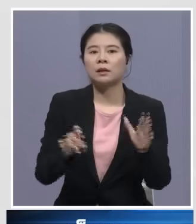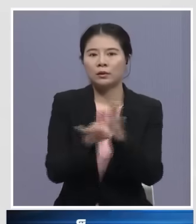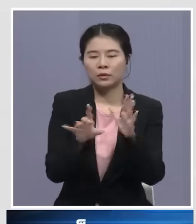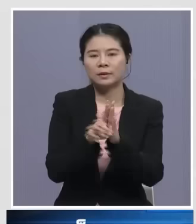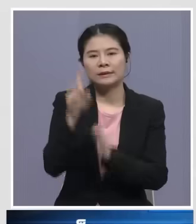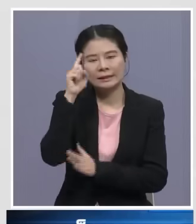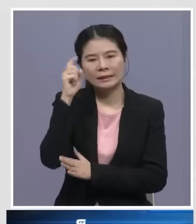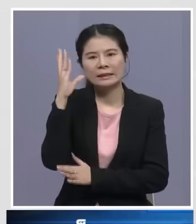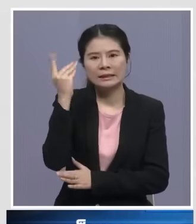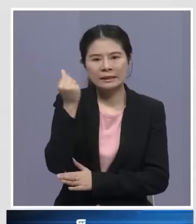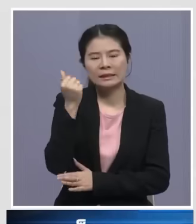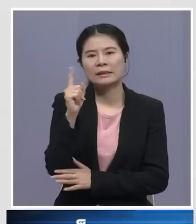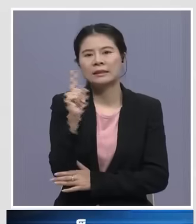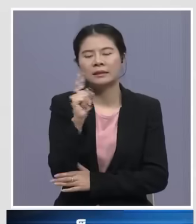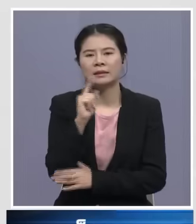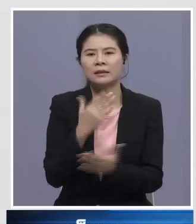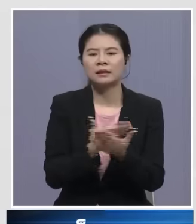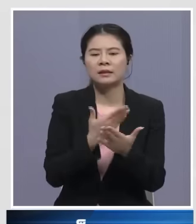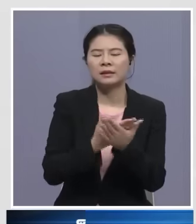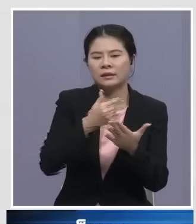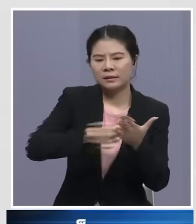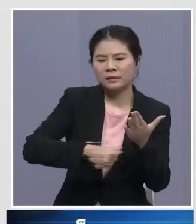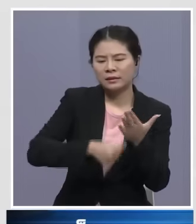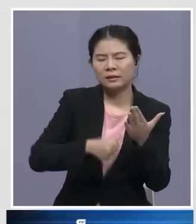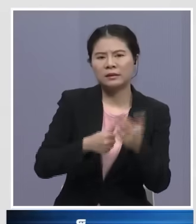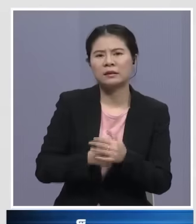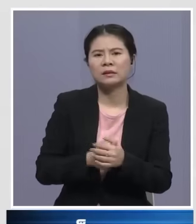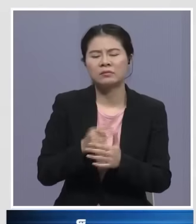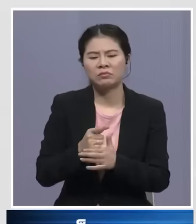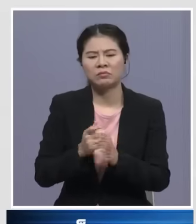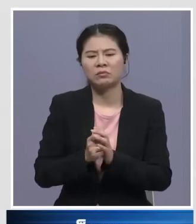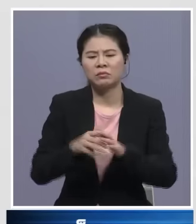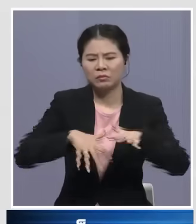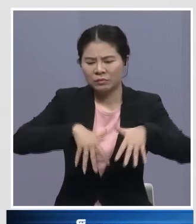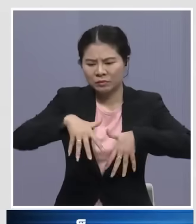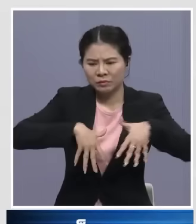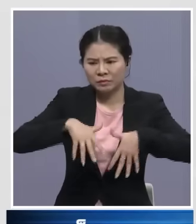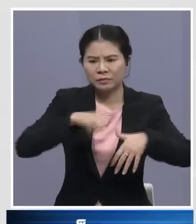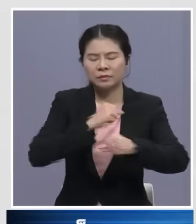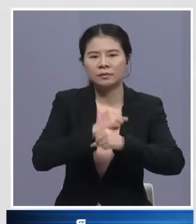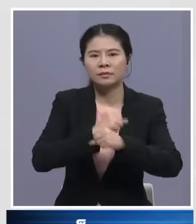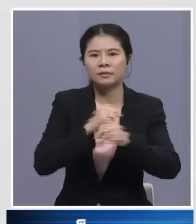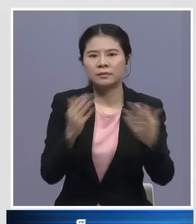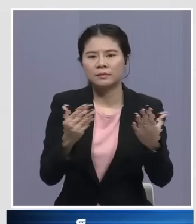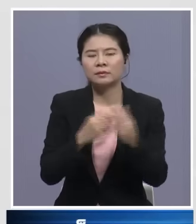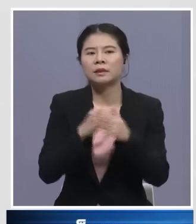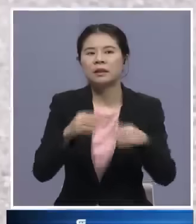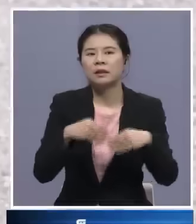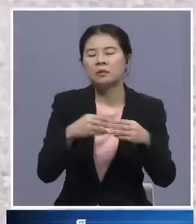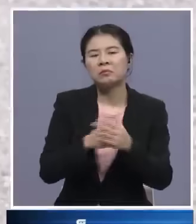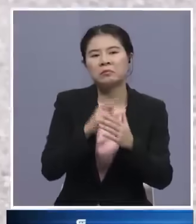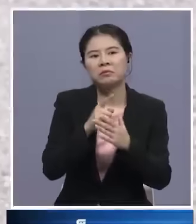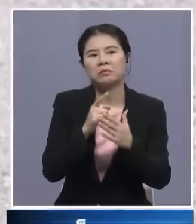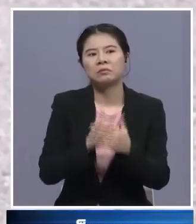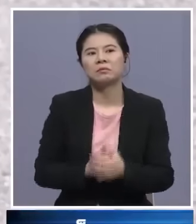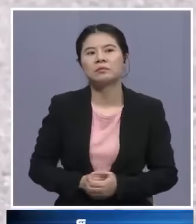กังวลว่าหนี้ท่วมหัวประชาชนจะเอาตัวไม่รอดเออเหมือนแบบลงภาพกราฟฟิกเอาไว้ลักษณะเหมือนให้เลือดเลยอ่ะครับ